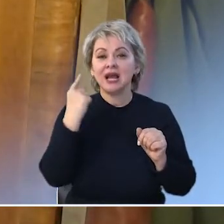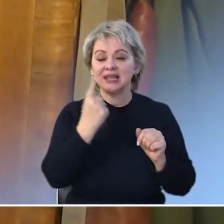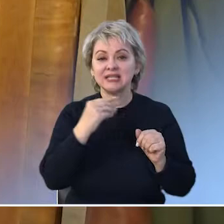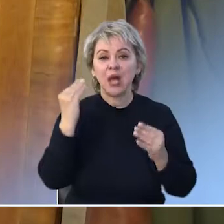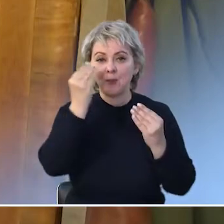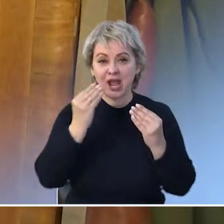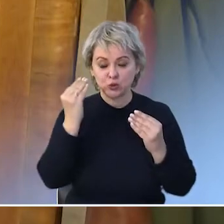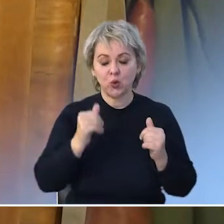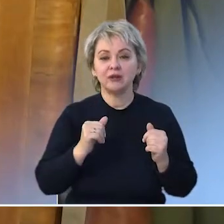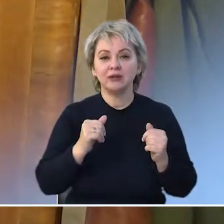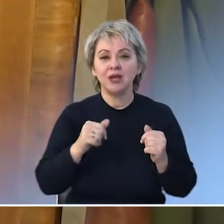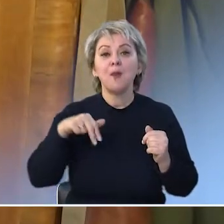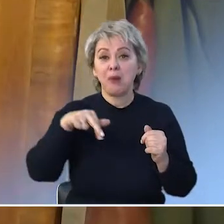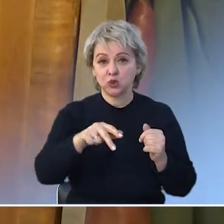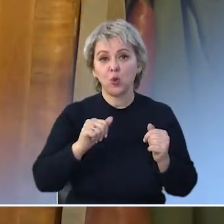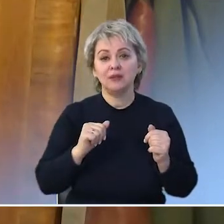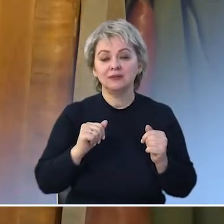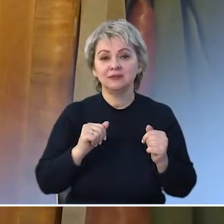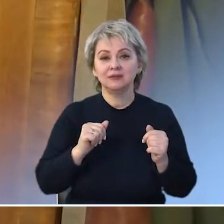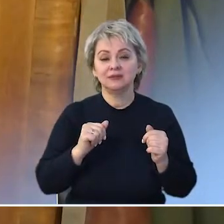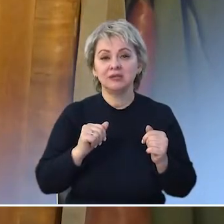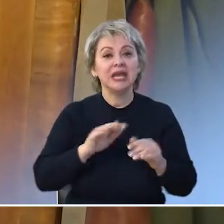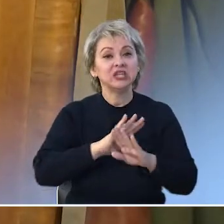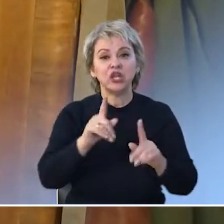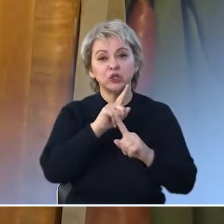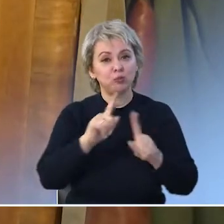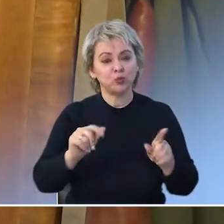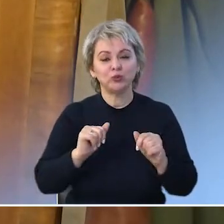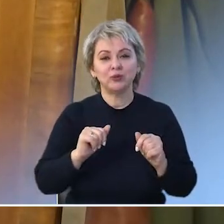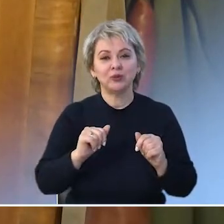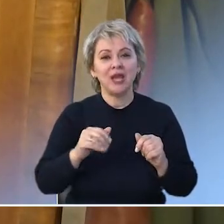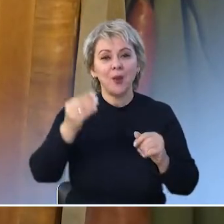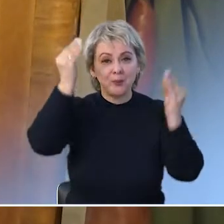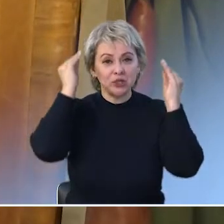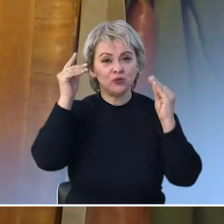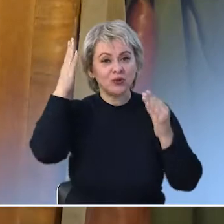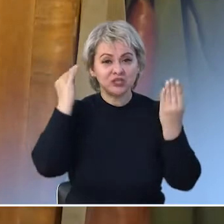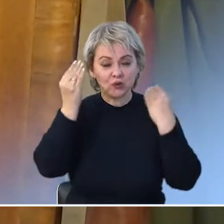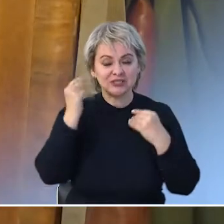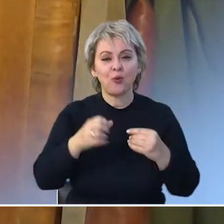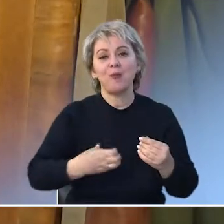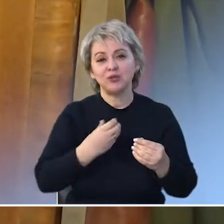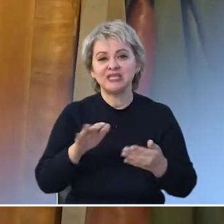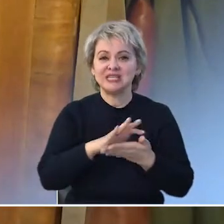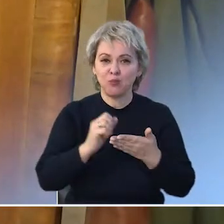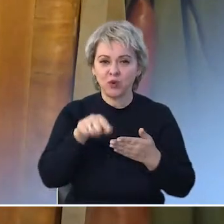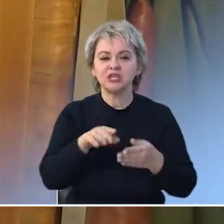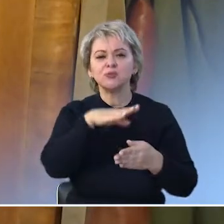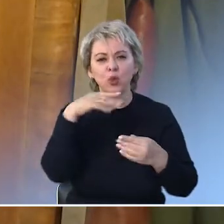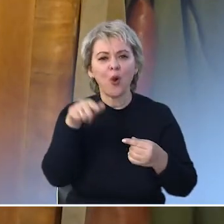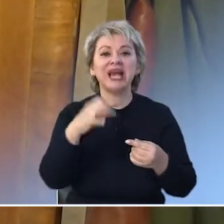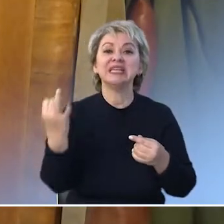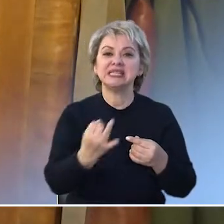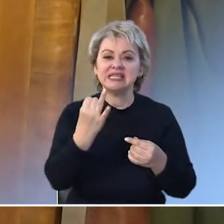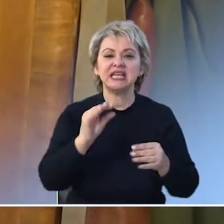ходить. Глаза протер и пошел. Нет, не буду. Прическу боюсь испортить. Но здесь много